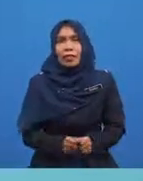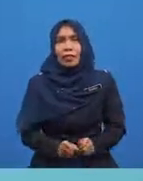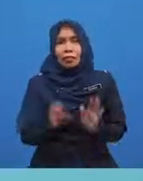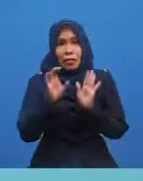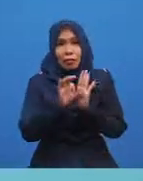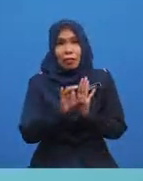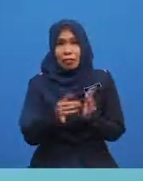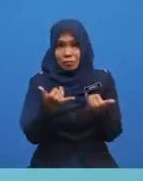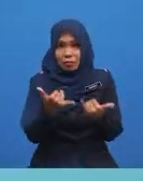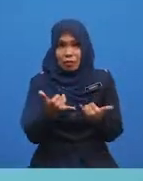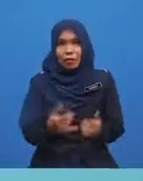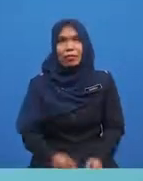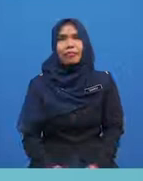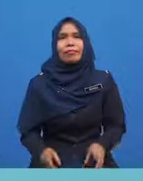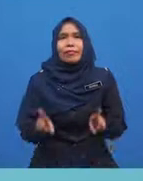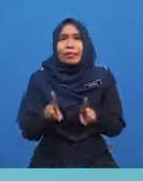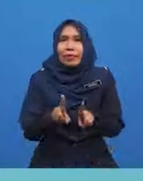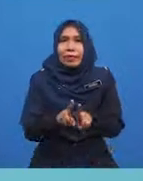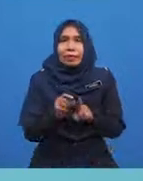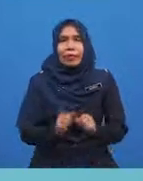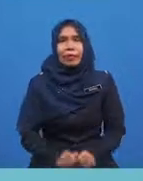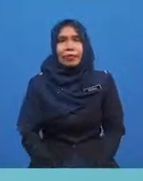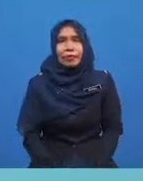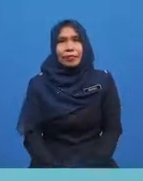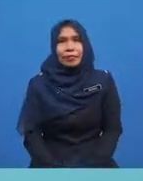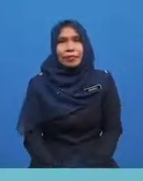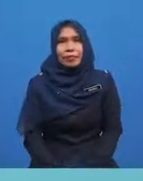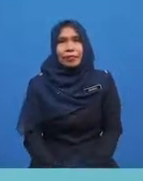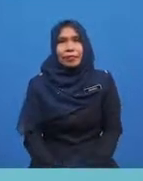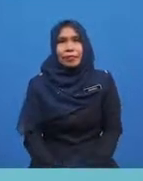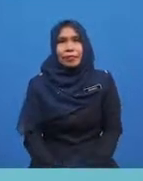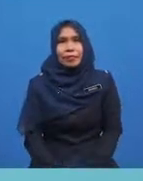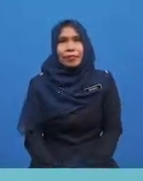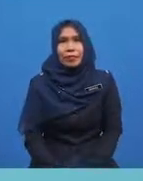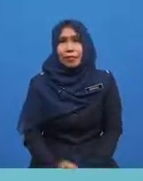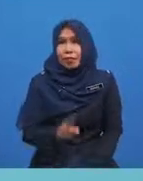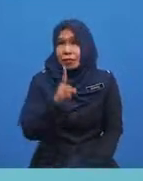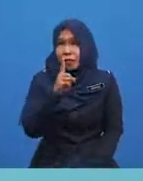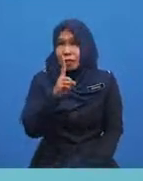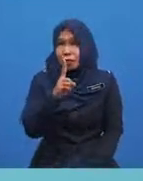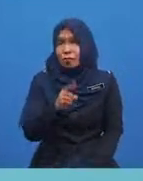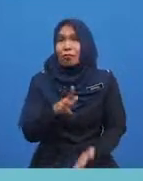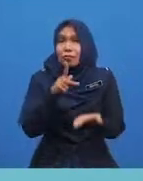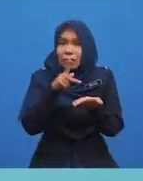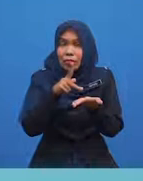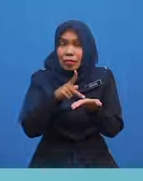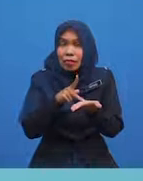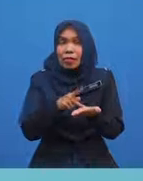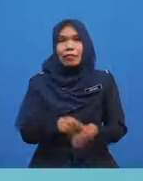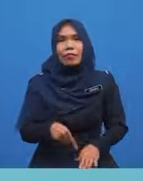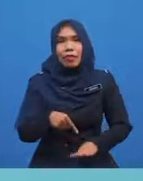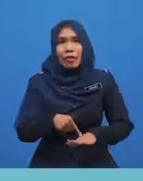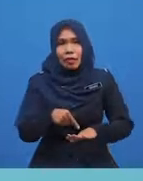sekarang ini sama bukan? Sebiji kek atau satu kek dipotong